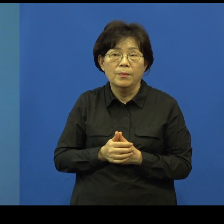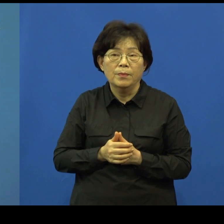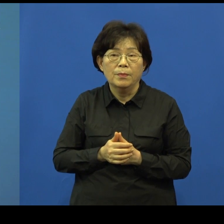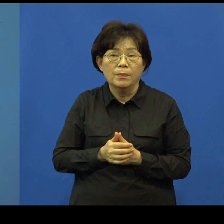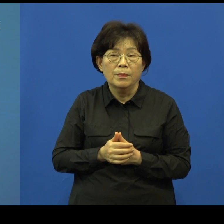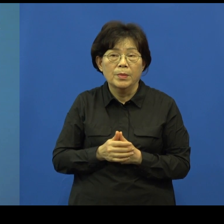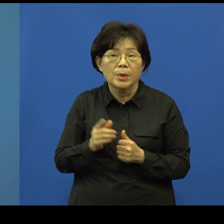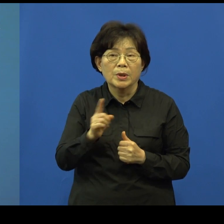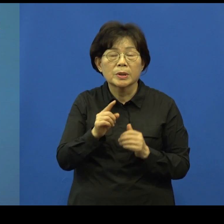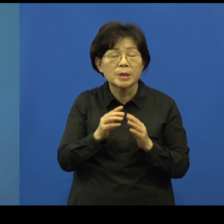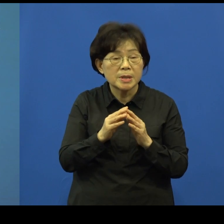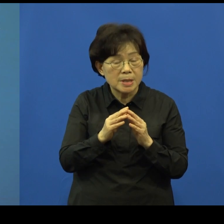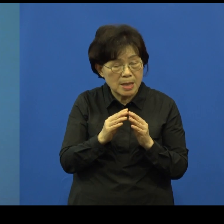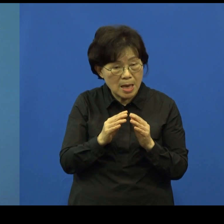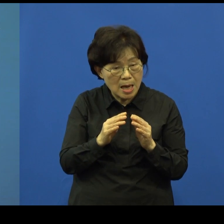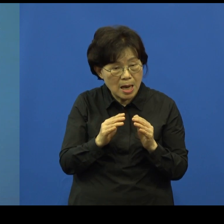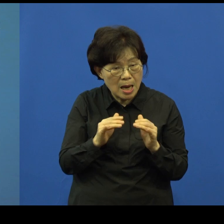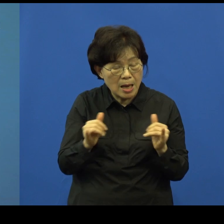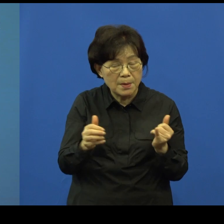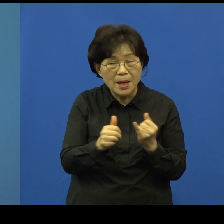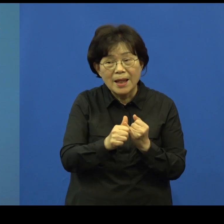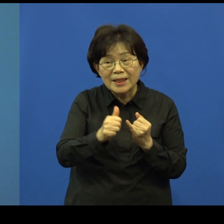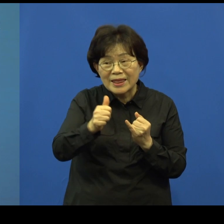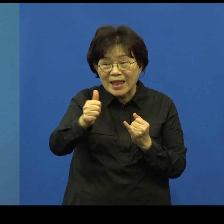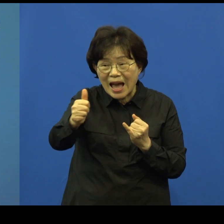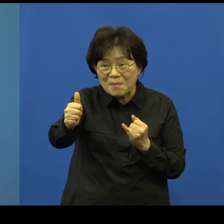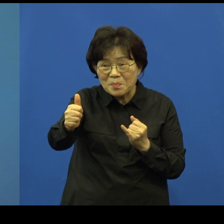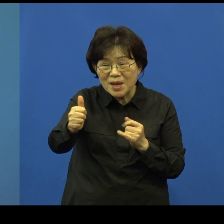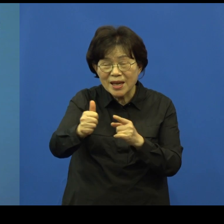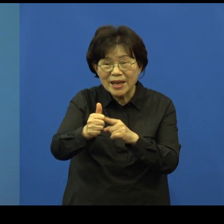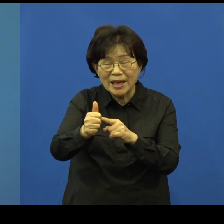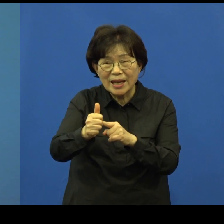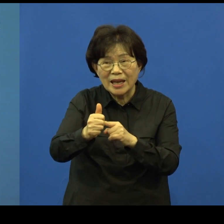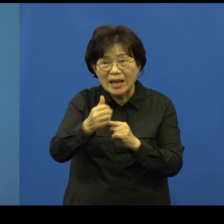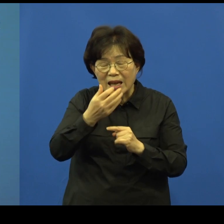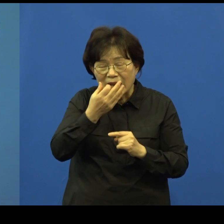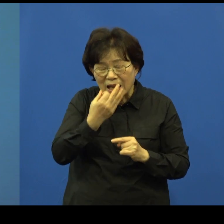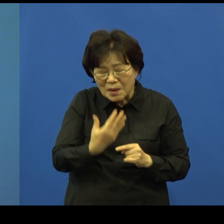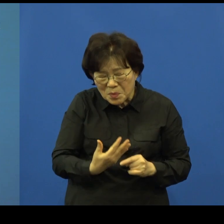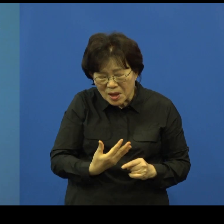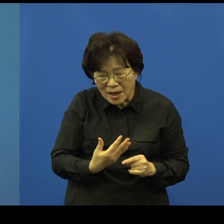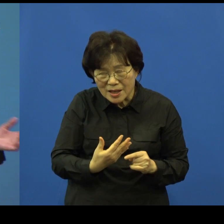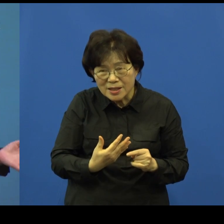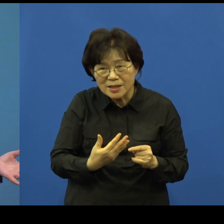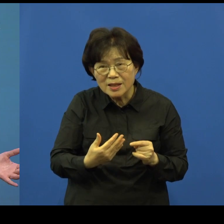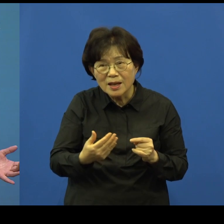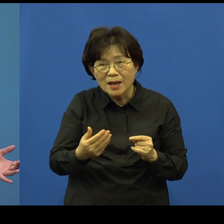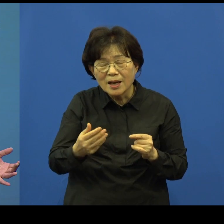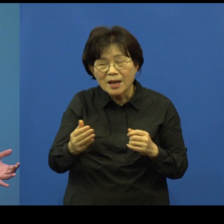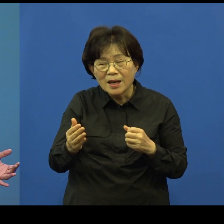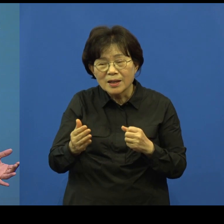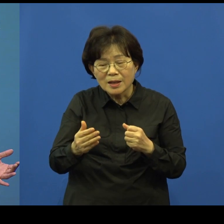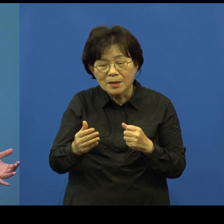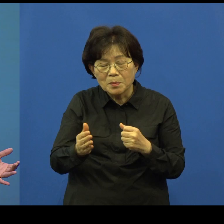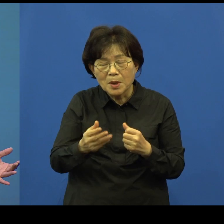어떤 분은 막 너무 남편이 애를 먹였는가 봐요. 근데 중환자실이